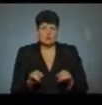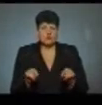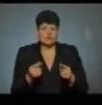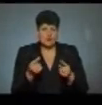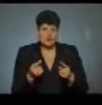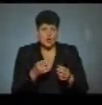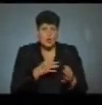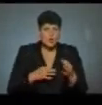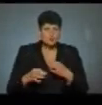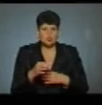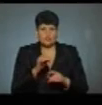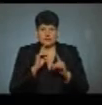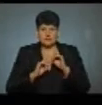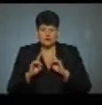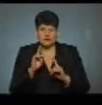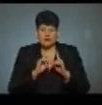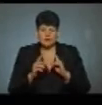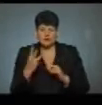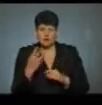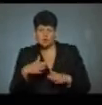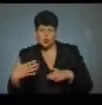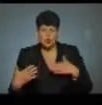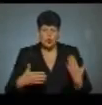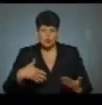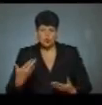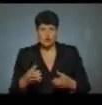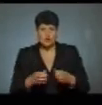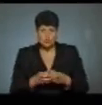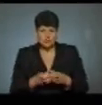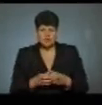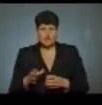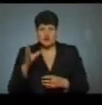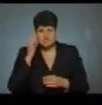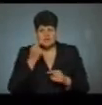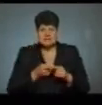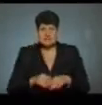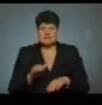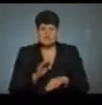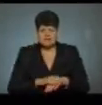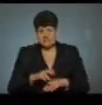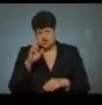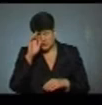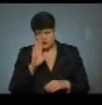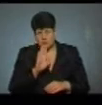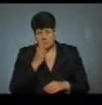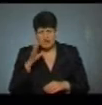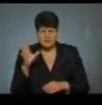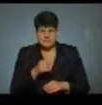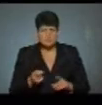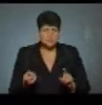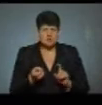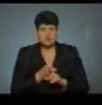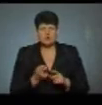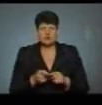званої консультативної ради в рамках тристоронньої контактної групи. Вважаємо даний факт державною зрадою, а всіх причетних до